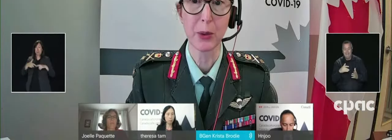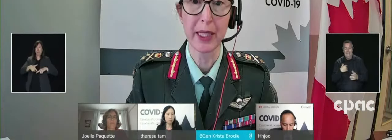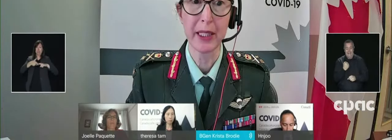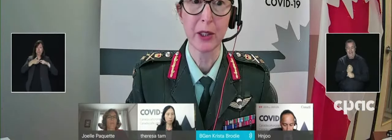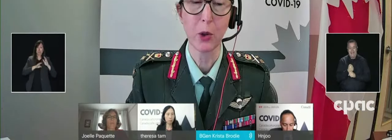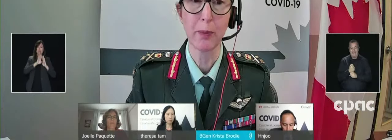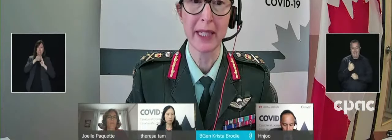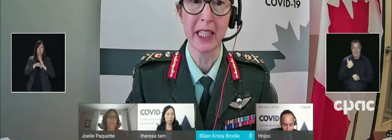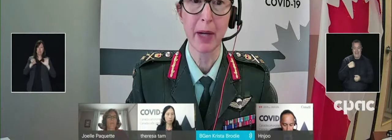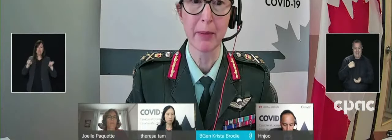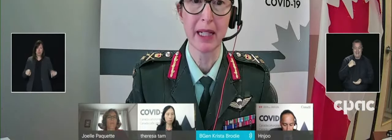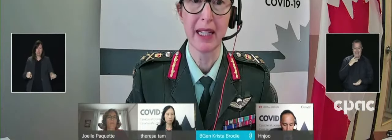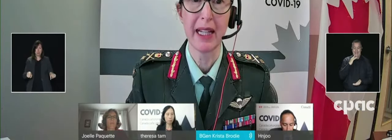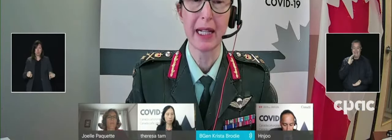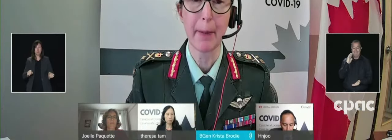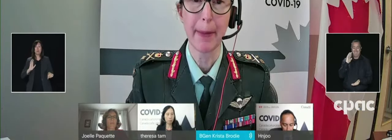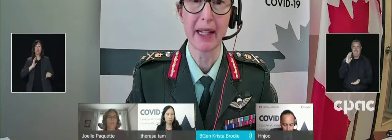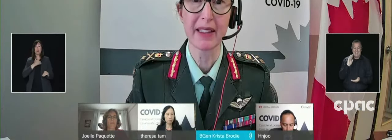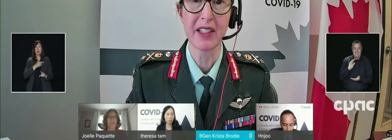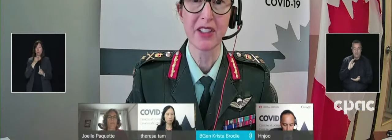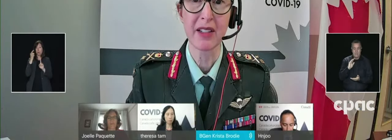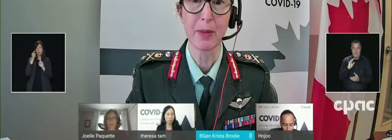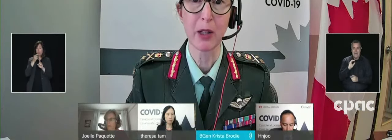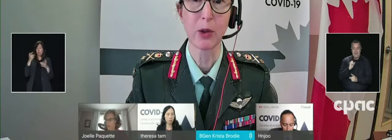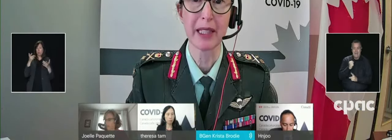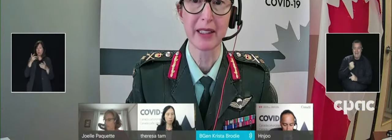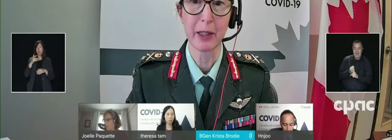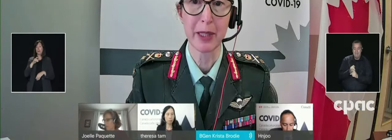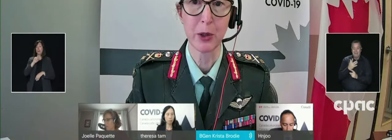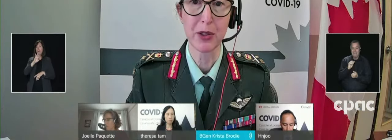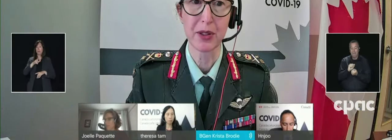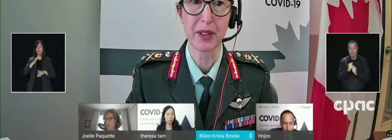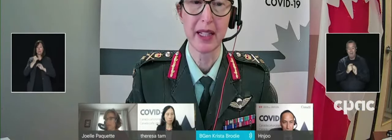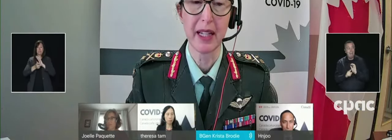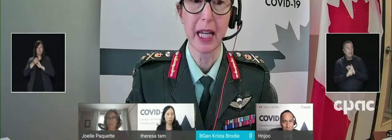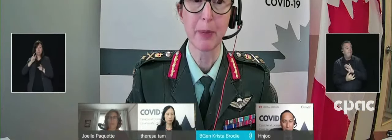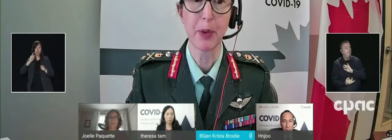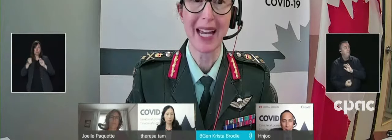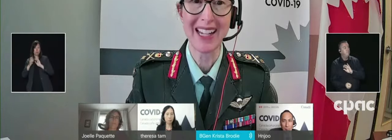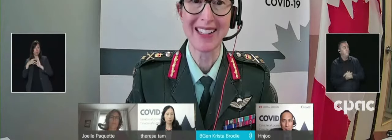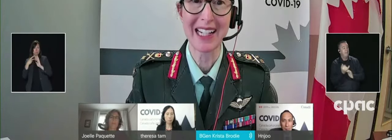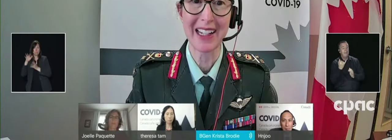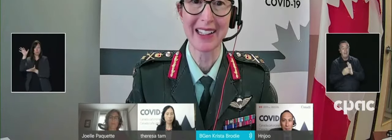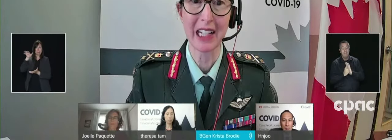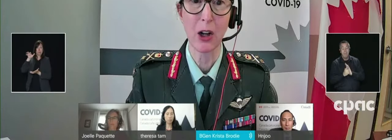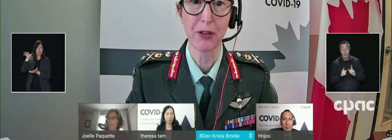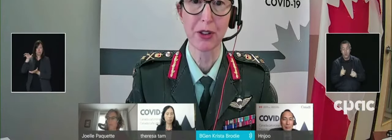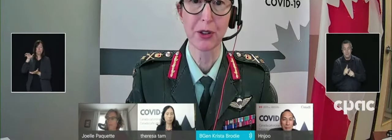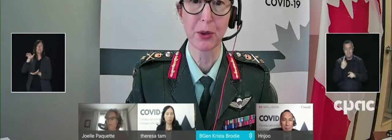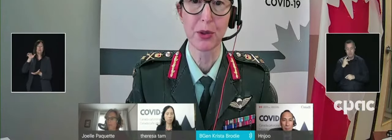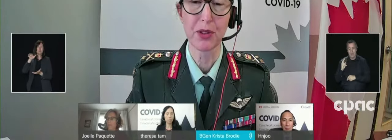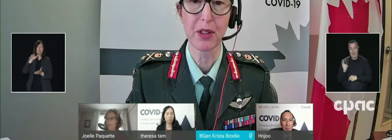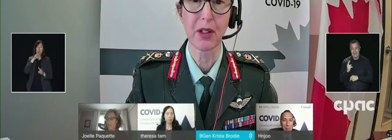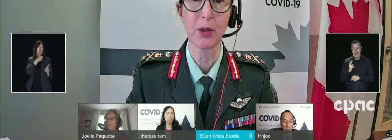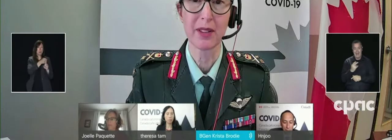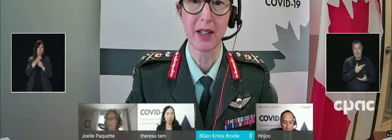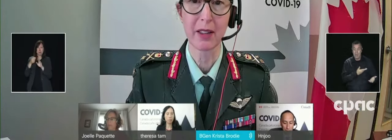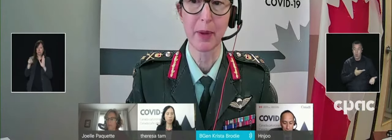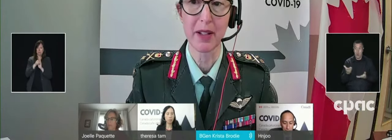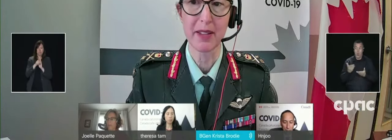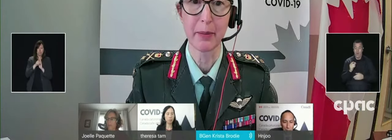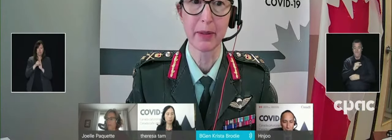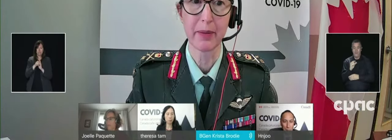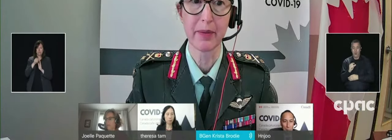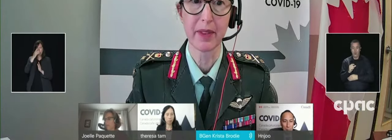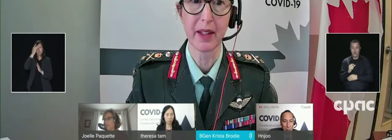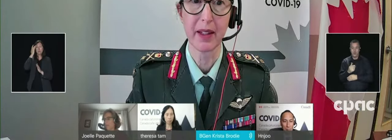pour réduire au minimum l'impact des changements aux dernières minutes et pour accélérer l'offre de doses autant